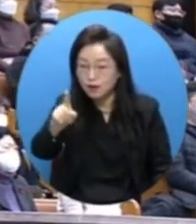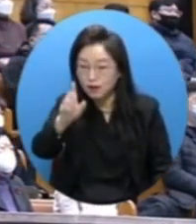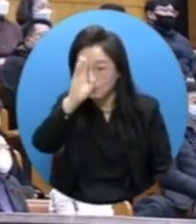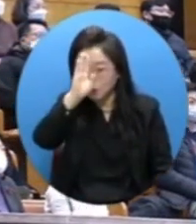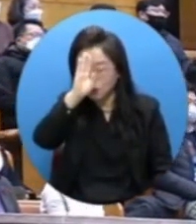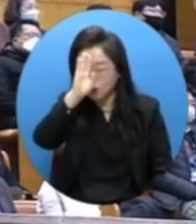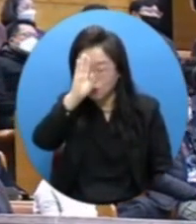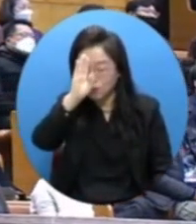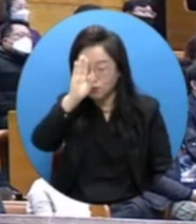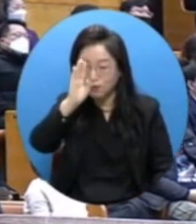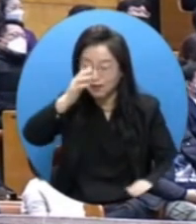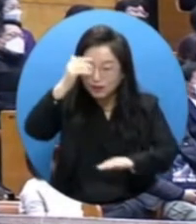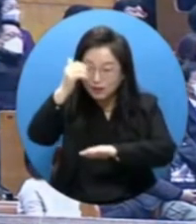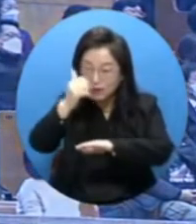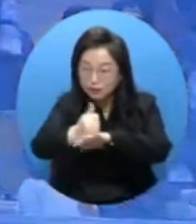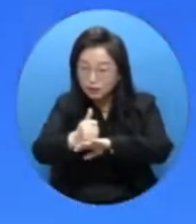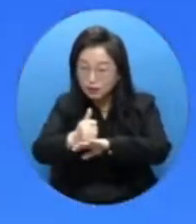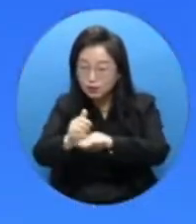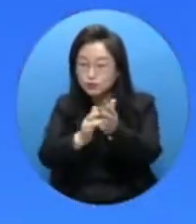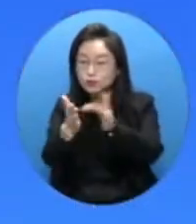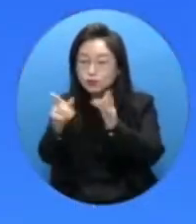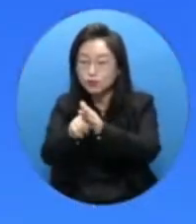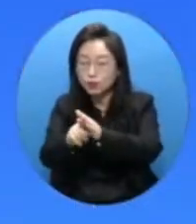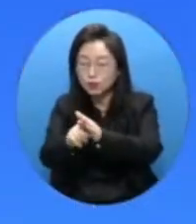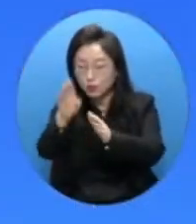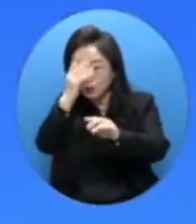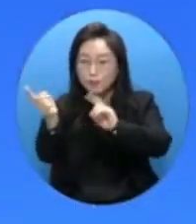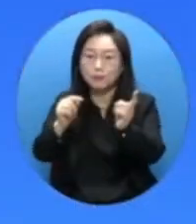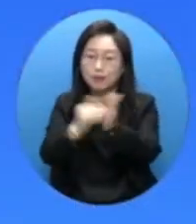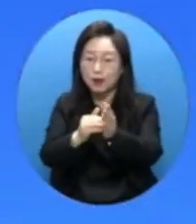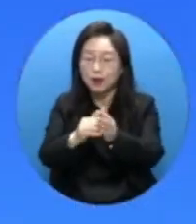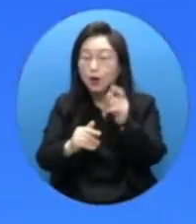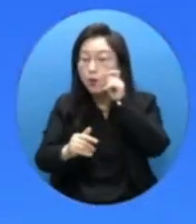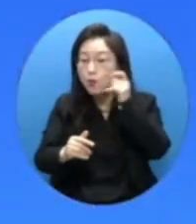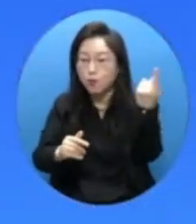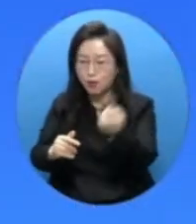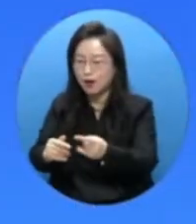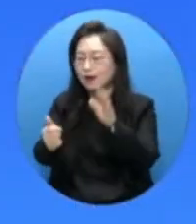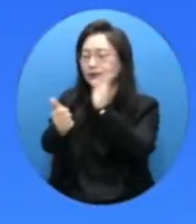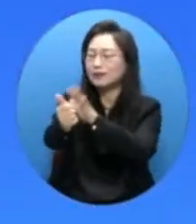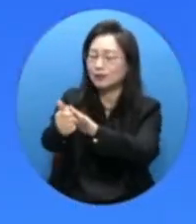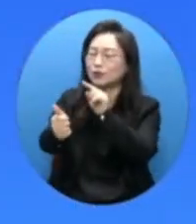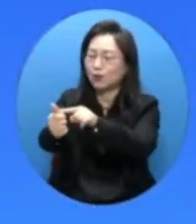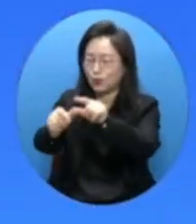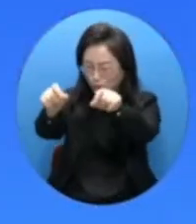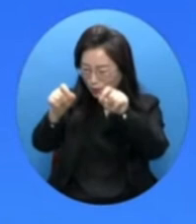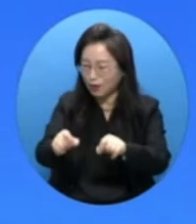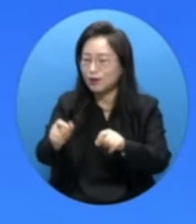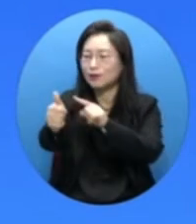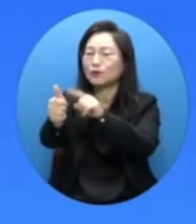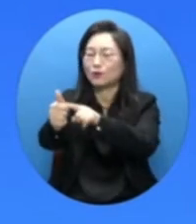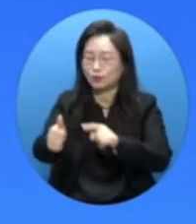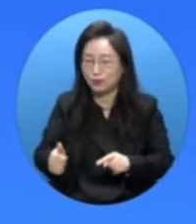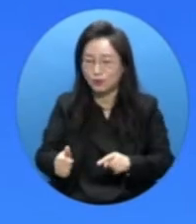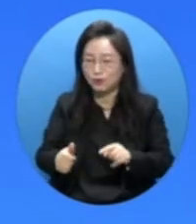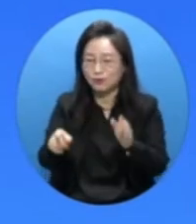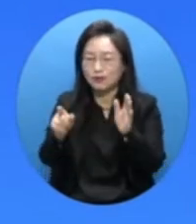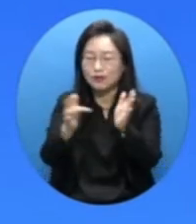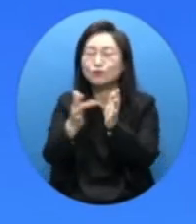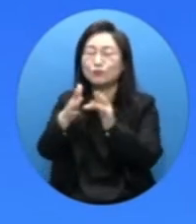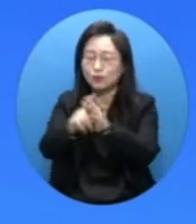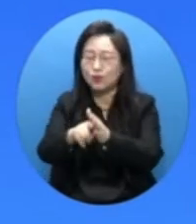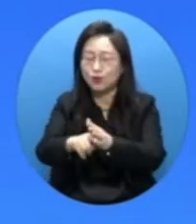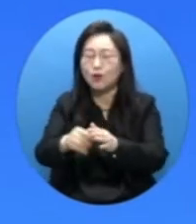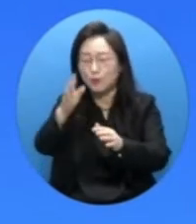병 고침 받은 고모님이 와서 너랑 같이 교회 가자 예수 믿으면 나처럼 변화되어서 행복한 삶을 살 수 있다 그래서 부모를 따라 새벽기도를